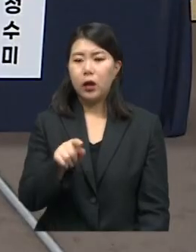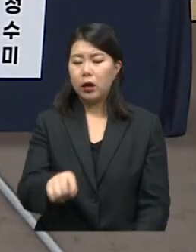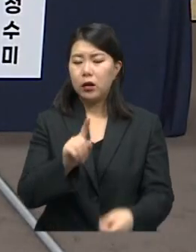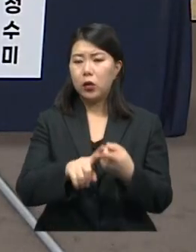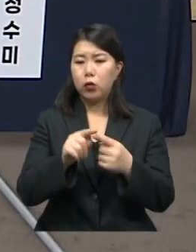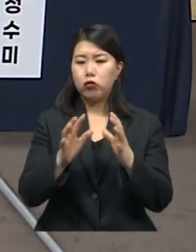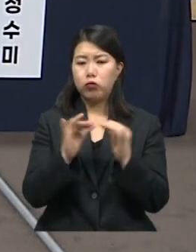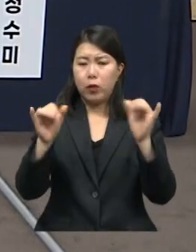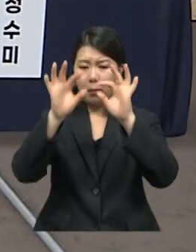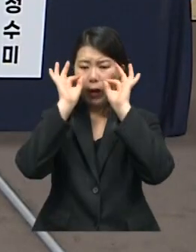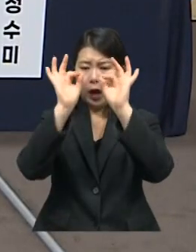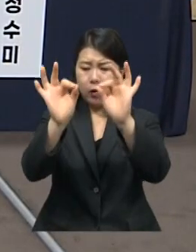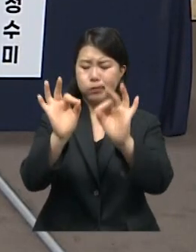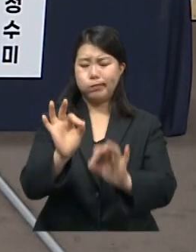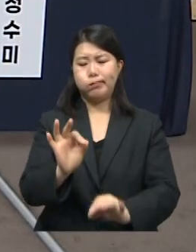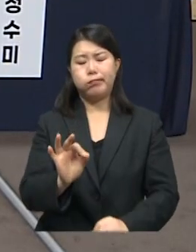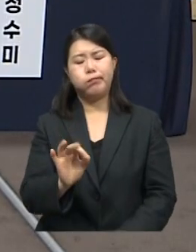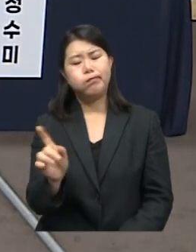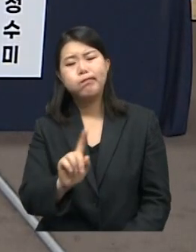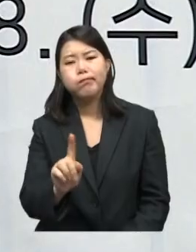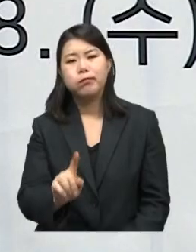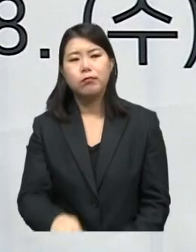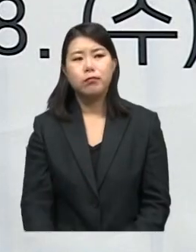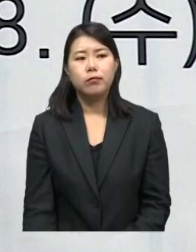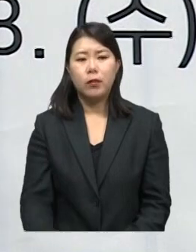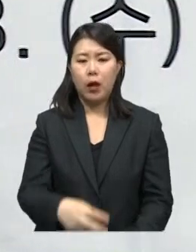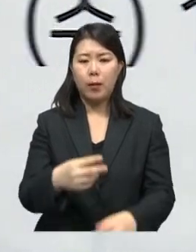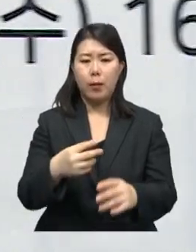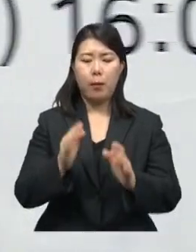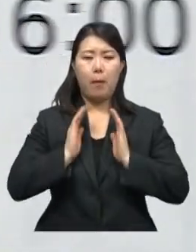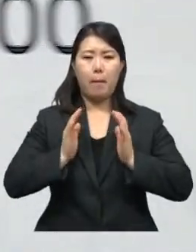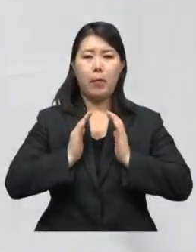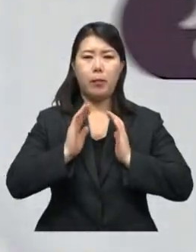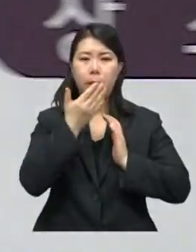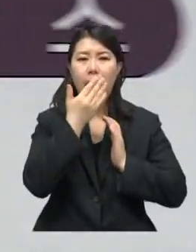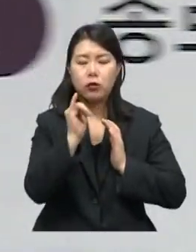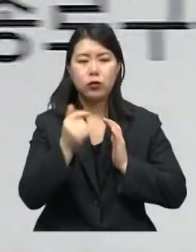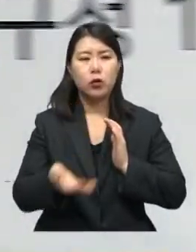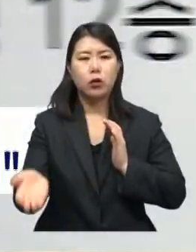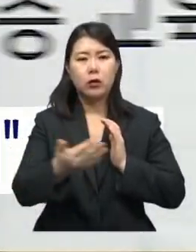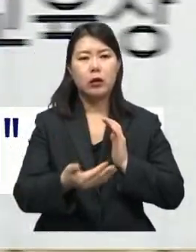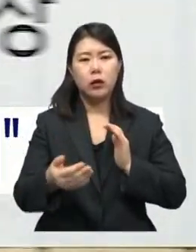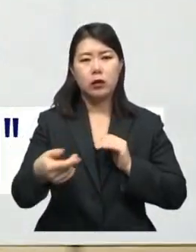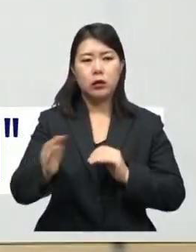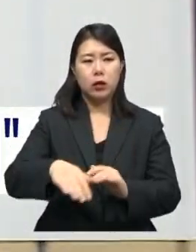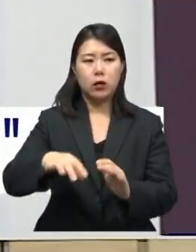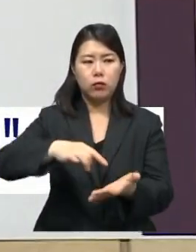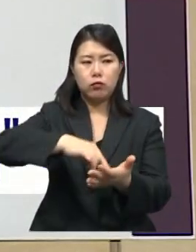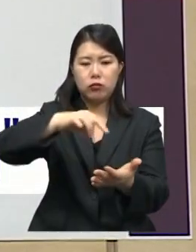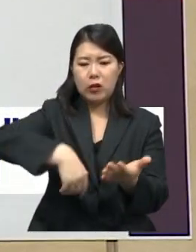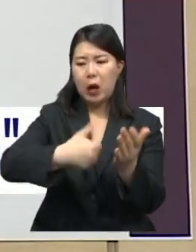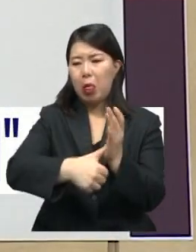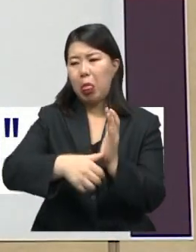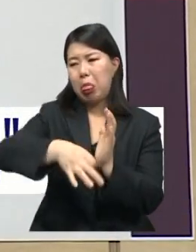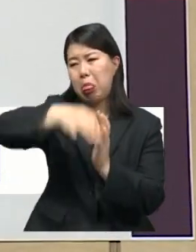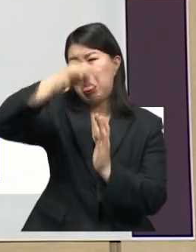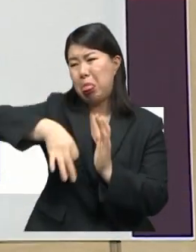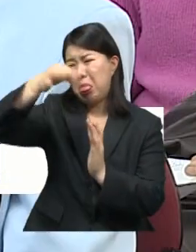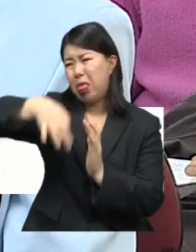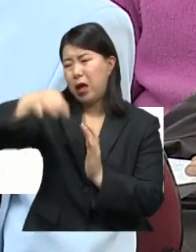바라보는 구민들의 시선은 곱지 않습니다. 겸직이 가능한 지방의원들이 고물가로 인한 민생난이 계속되는